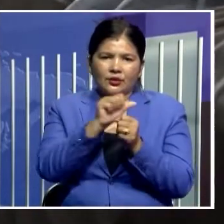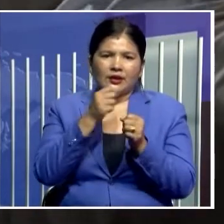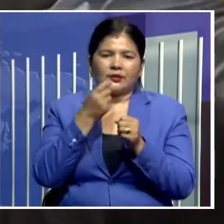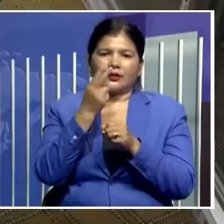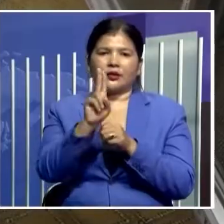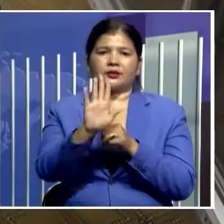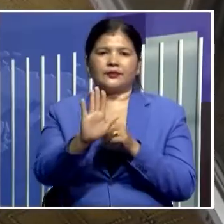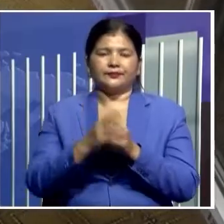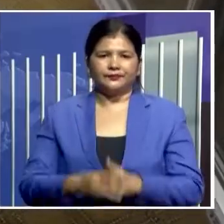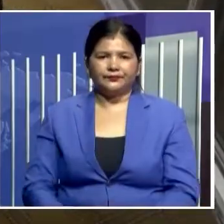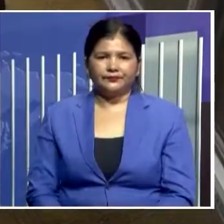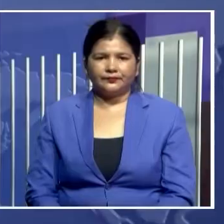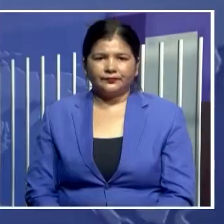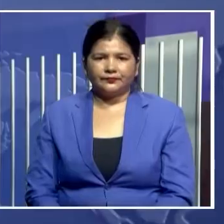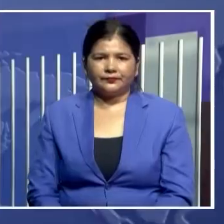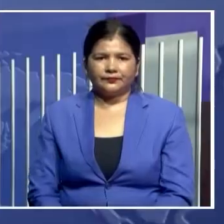प्रश्न पार्नुभयो।